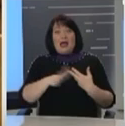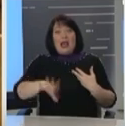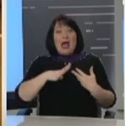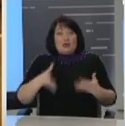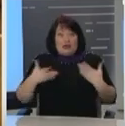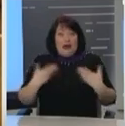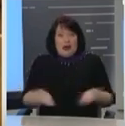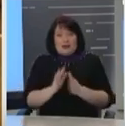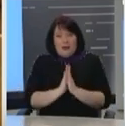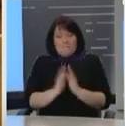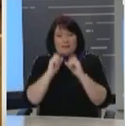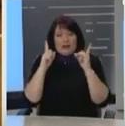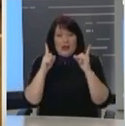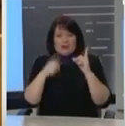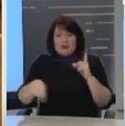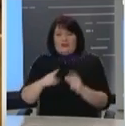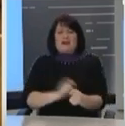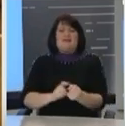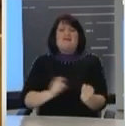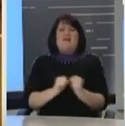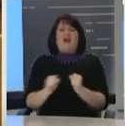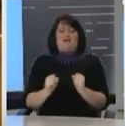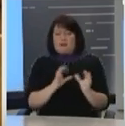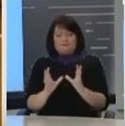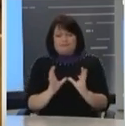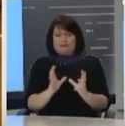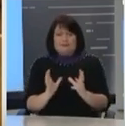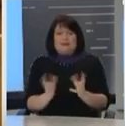λαού, τους δημιουργεί εκνευρισμό και αμηχανία.